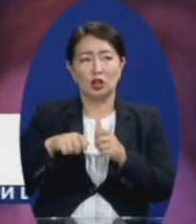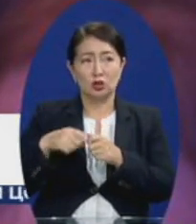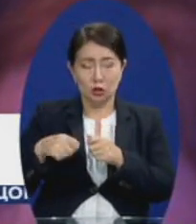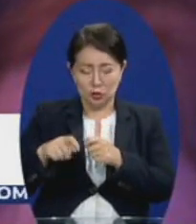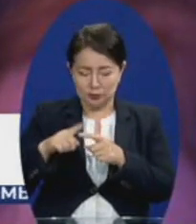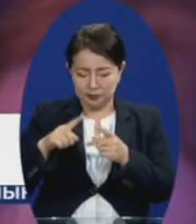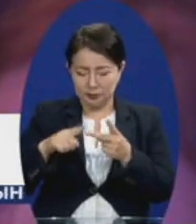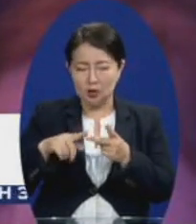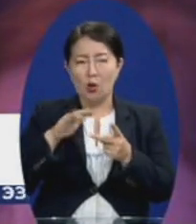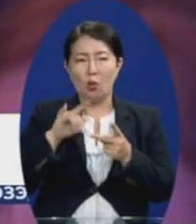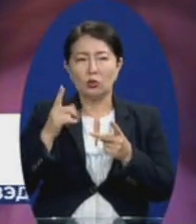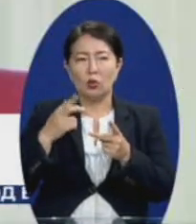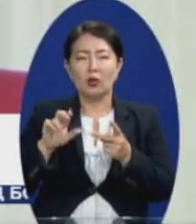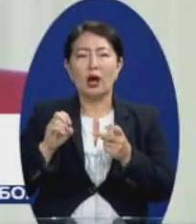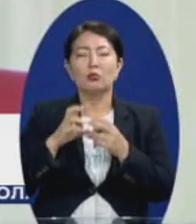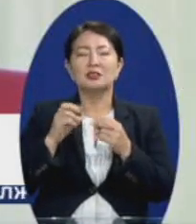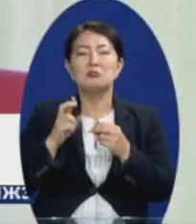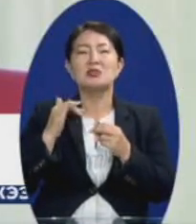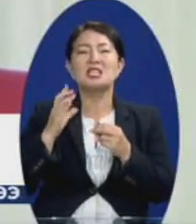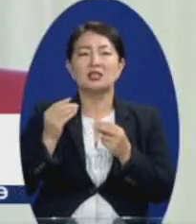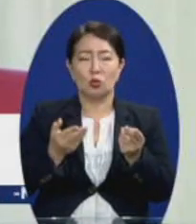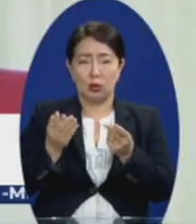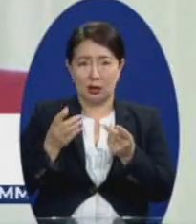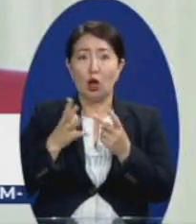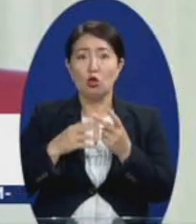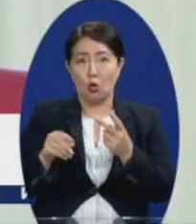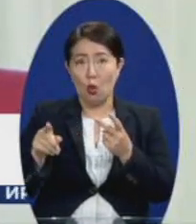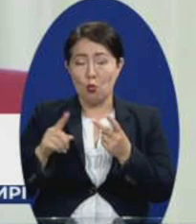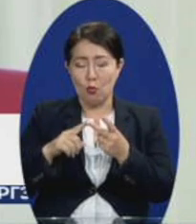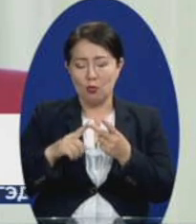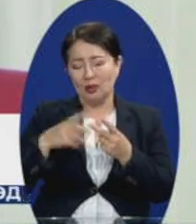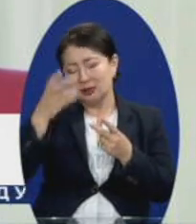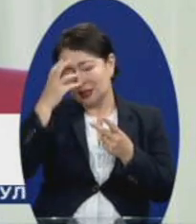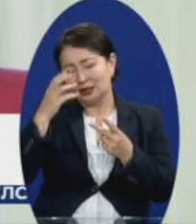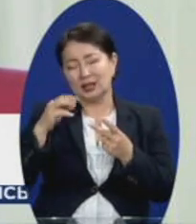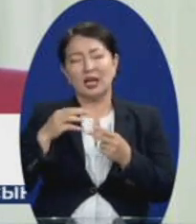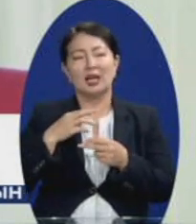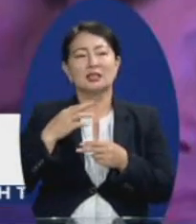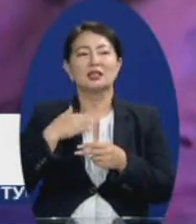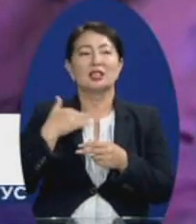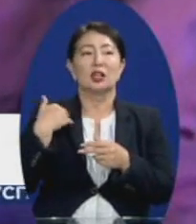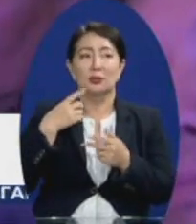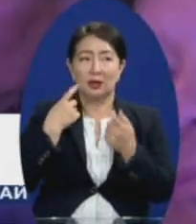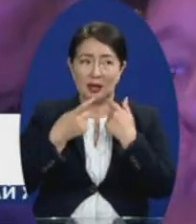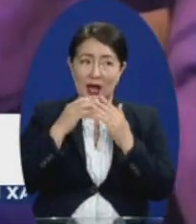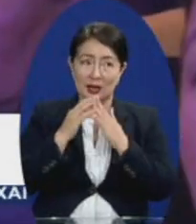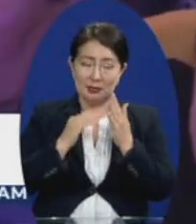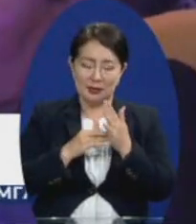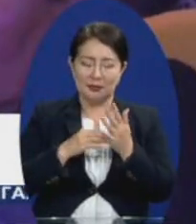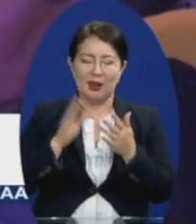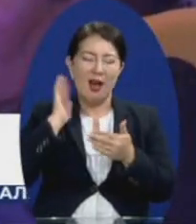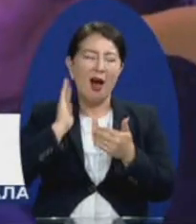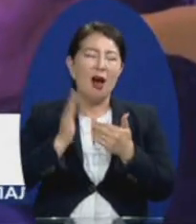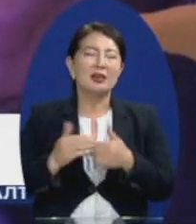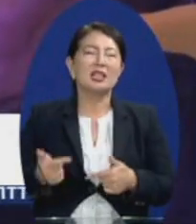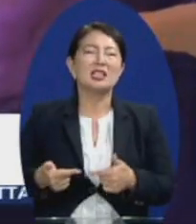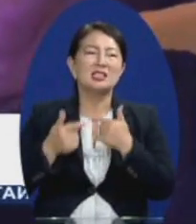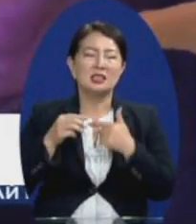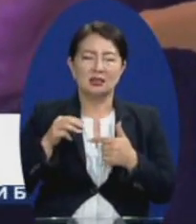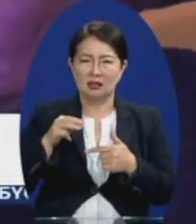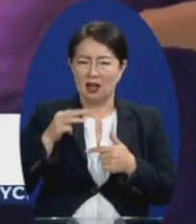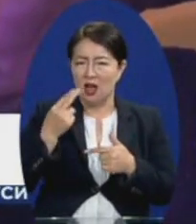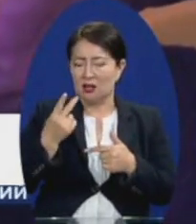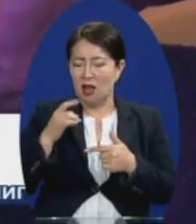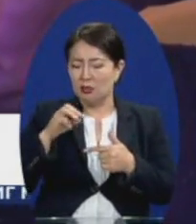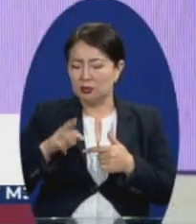уурхайн бүтээгдэхүүний биржийн худалдаа нөлөөлсөн гэдгийг засгийн газрын тэргүүн тайлбарлаж байна. За мөн авилгын эсрэг тэмцлийн талаар ерөнхий сайд